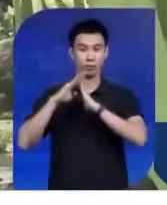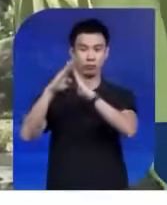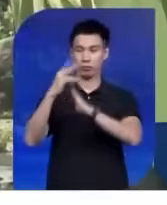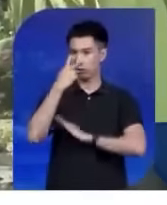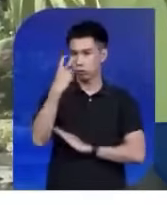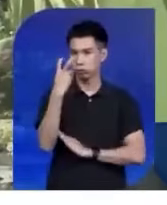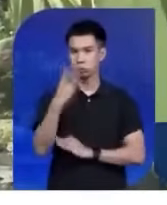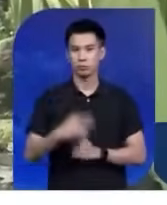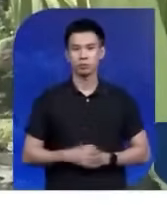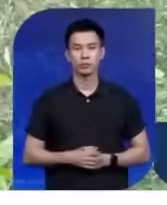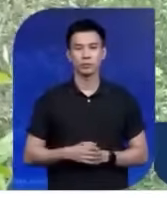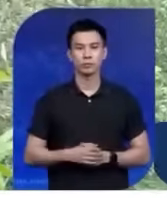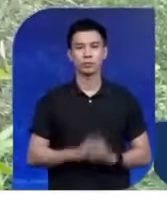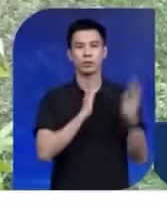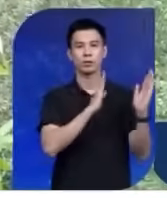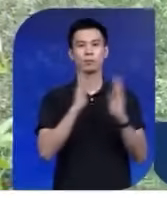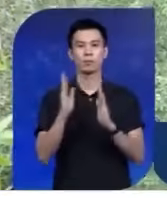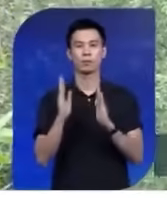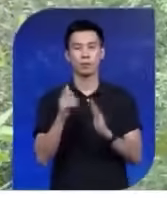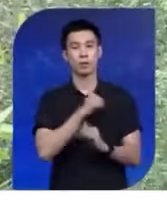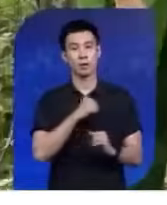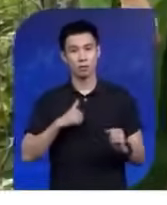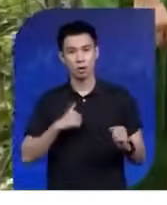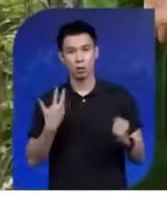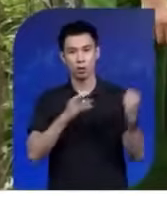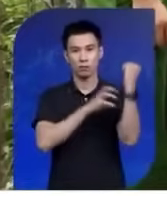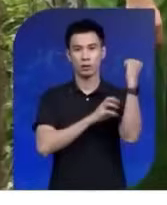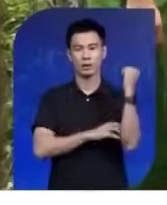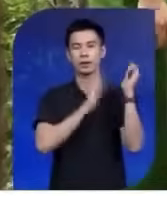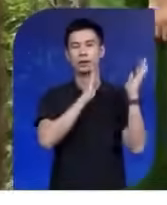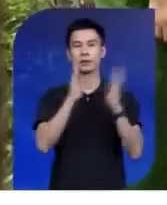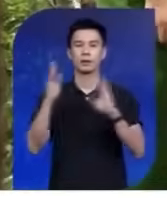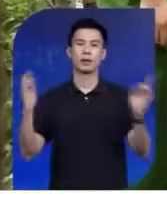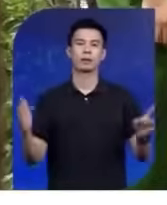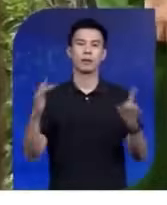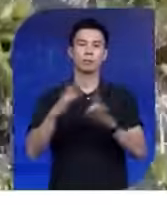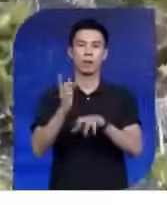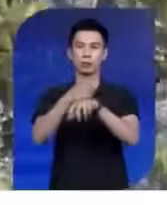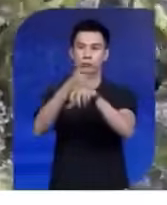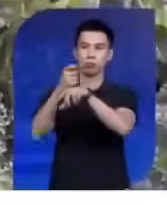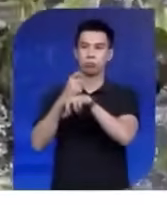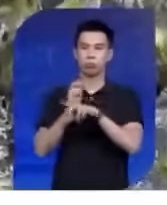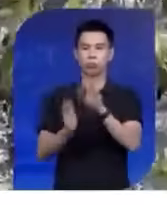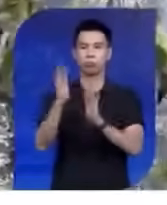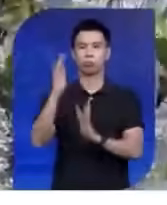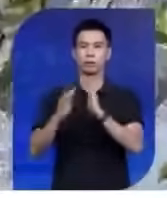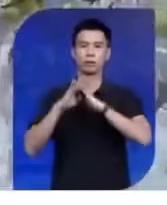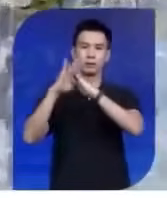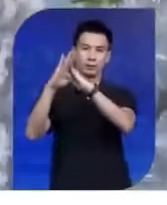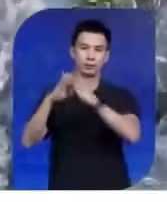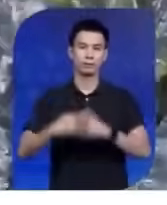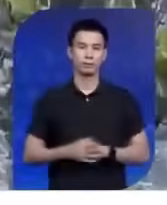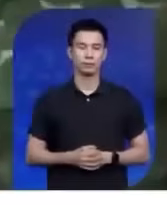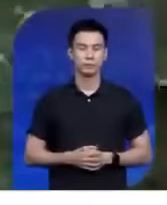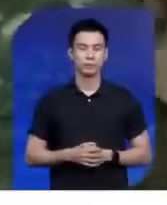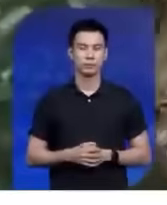cháy rừng bố trí lực lượng phương tiện phòng cháy để sẵn sàng tham gia chữa cháy rừng khi mà cháy rừng xảy ra khi xảy ra cháy rừng huy động